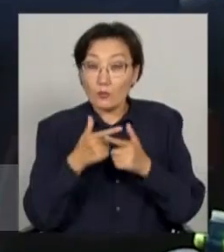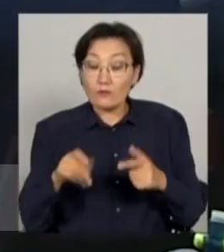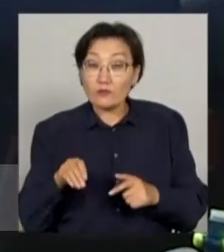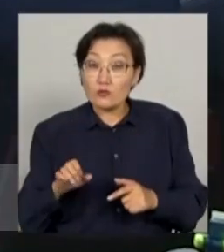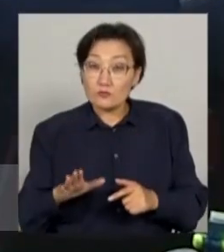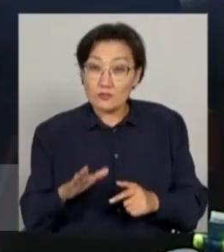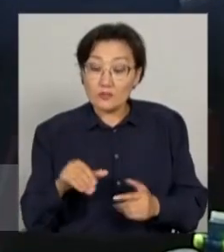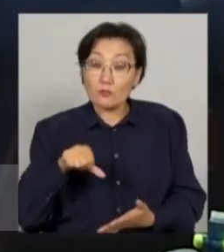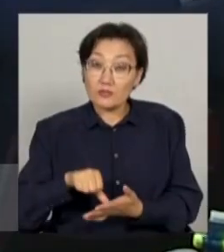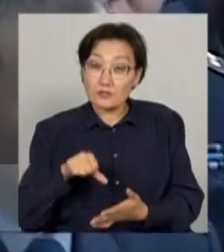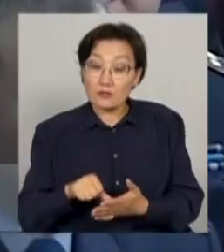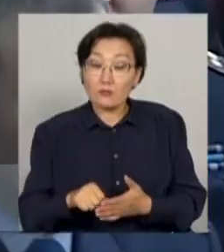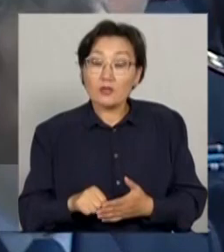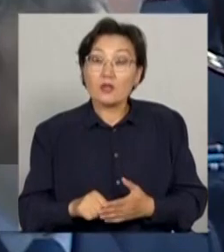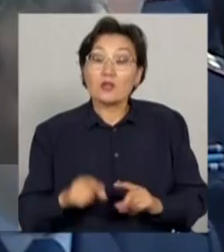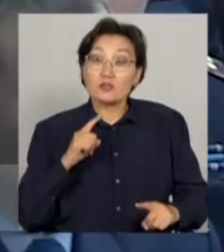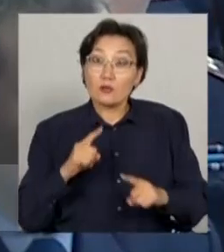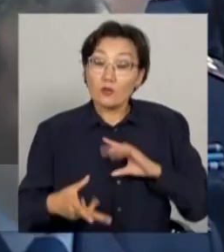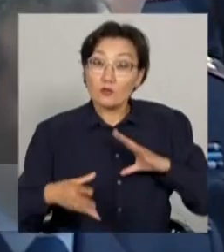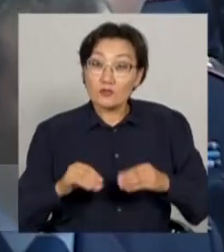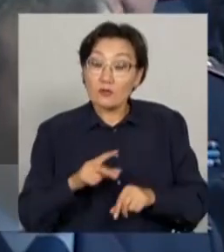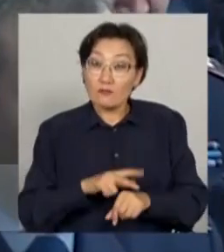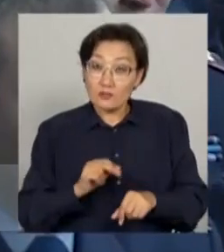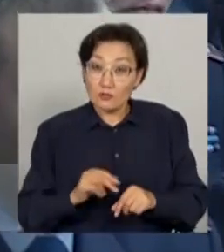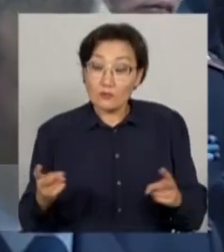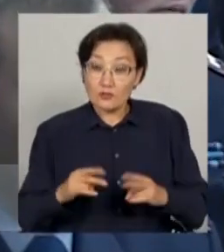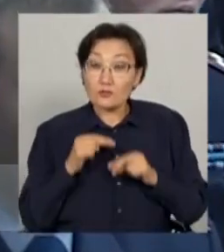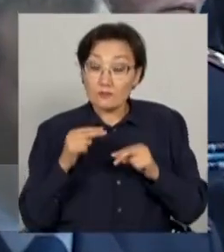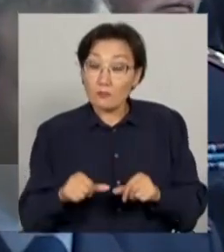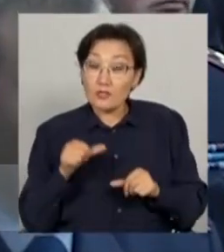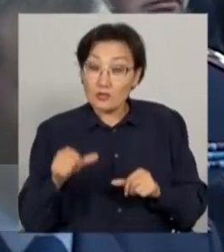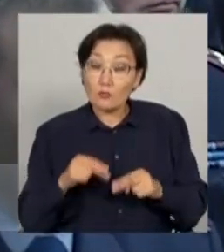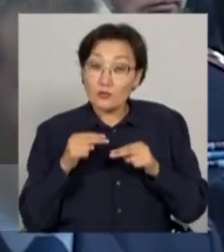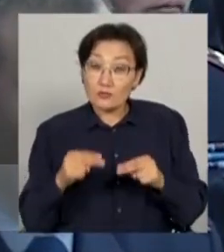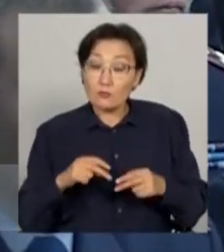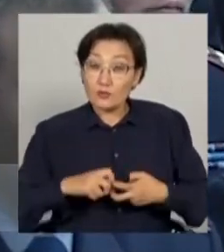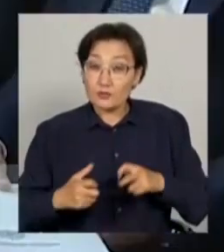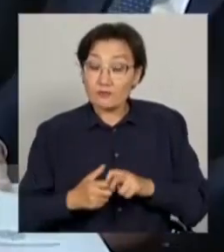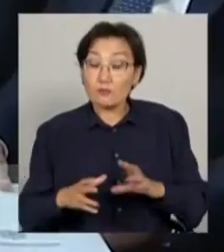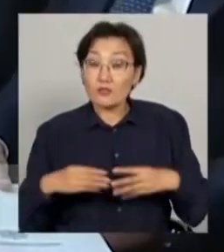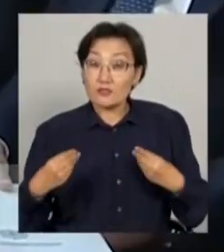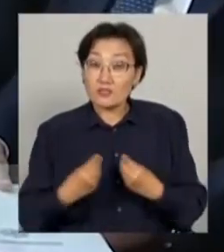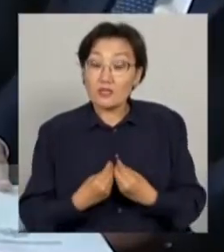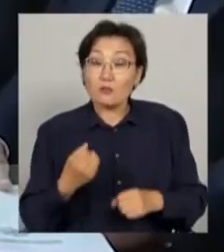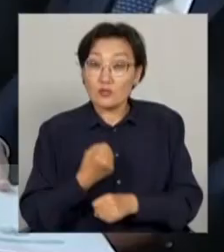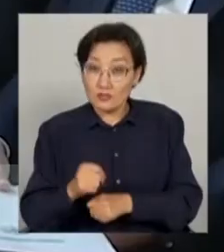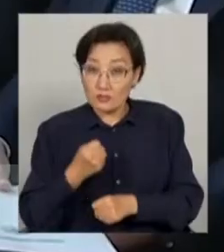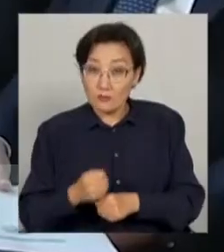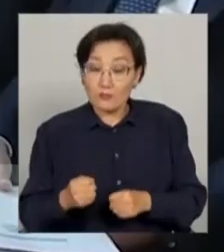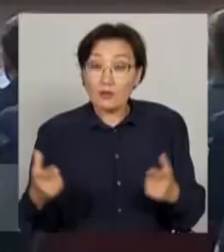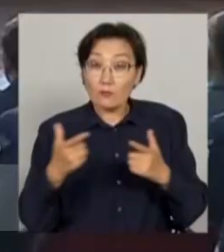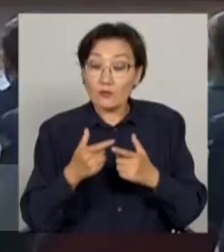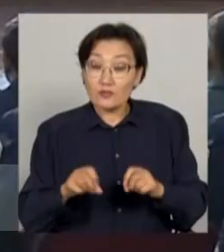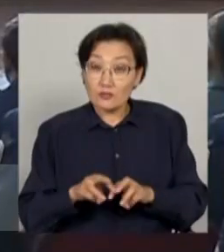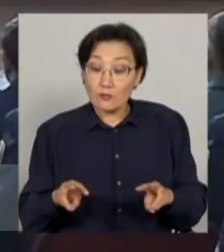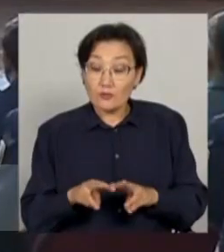Касым-Жомарт Токаев, выступая на коллегии МВД. Он отметил, что нужно уделить особое внимание проблеме семейно-бытового насилия. По данным